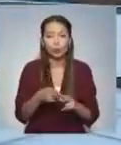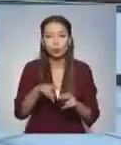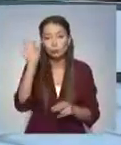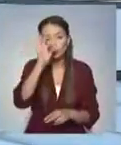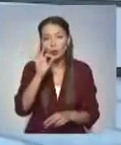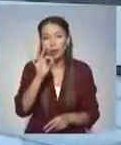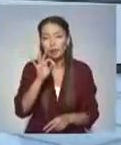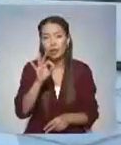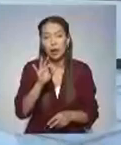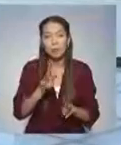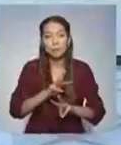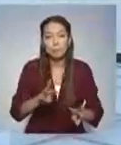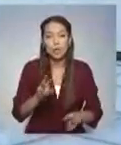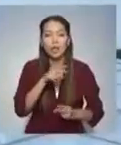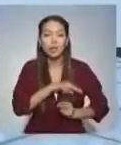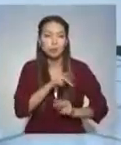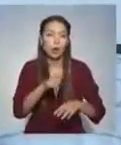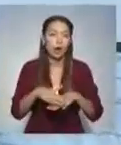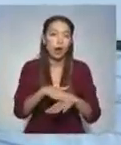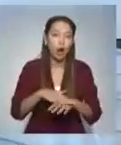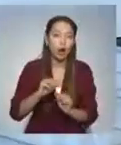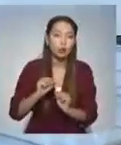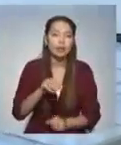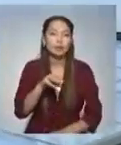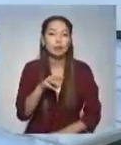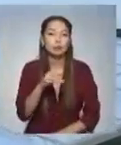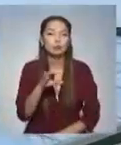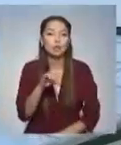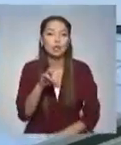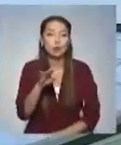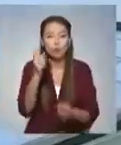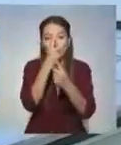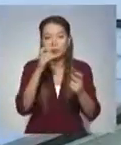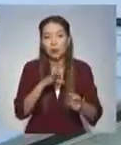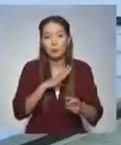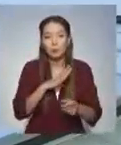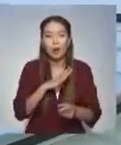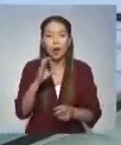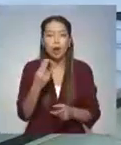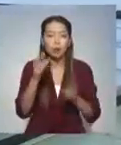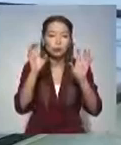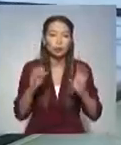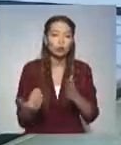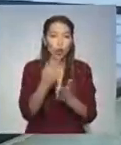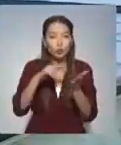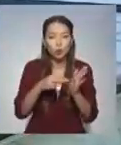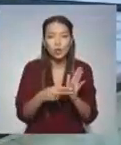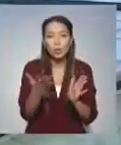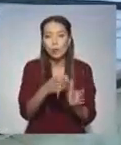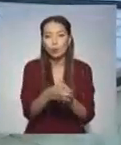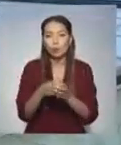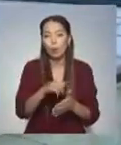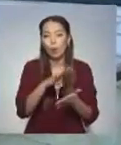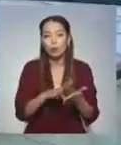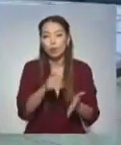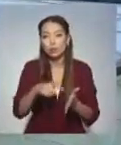отырысында еңбек және халықты әлеуметтік қорғау министрі Тамара Дүйсенова мәлімдеді. Әлеуметтік кодекстің жаңа жобасы 5 бөлімнен 19 тараудан